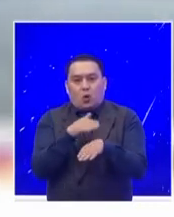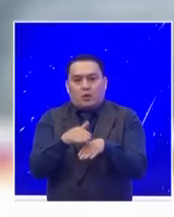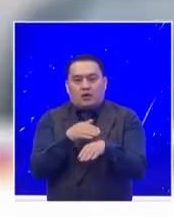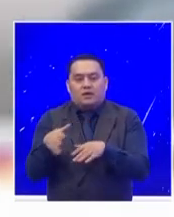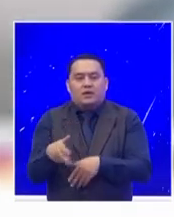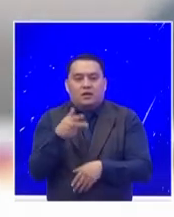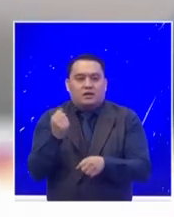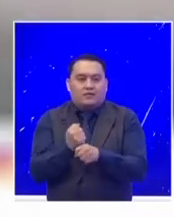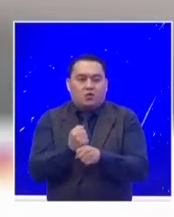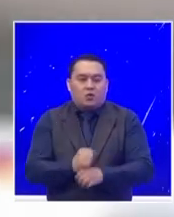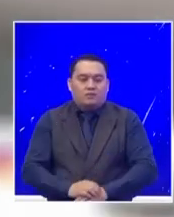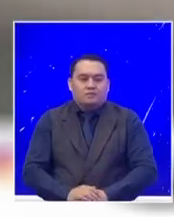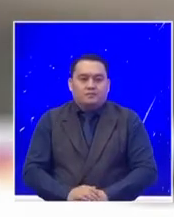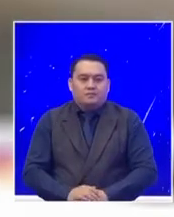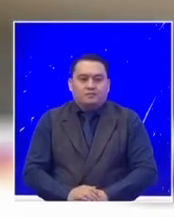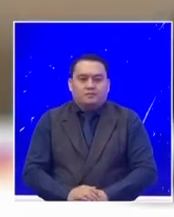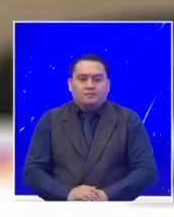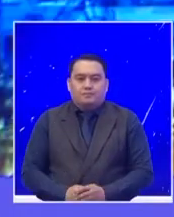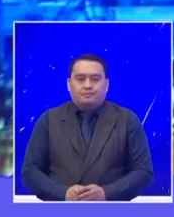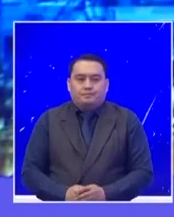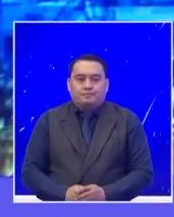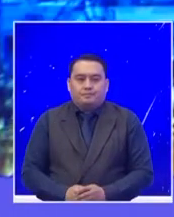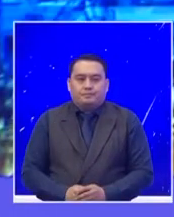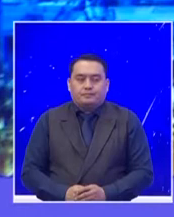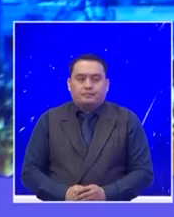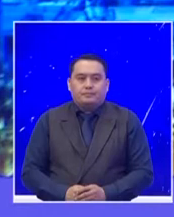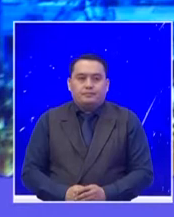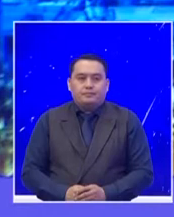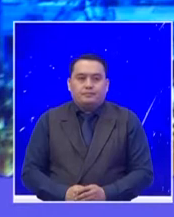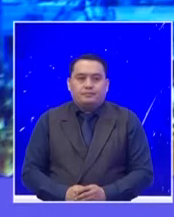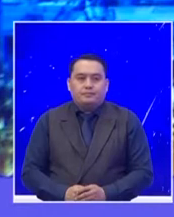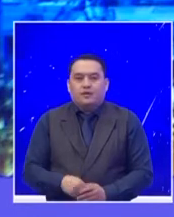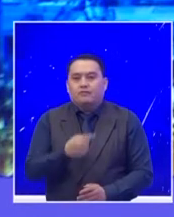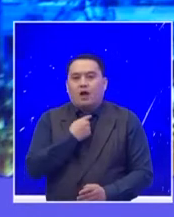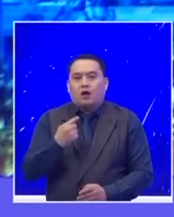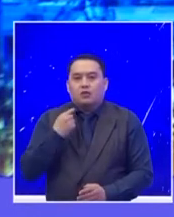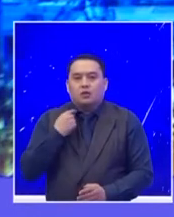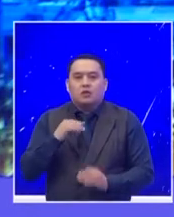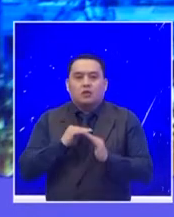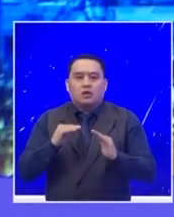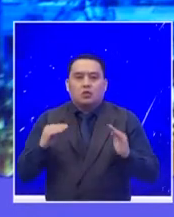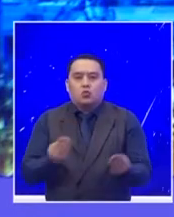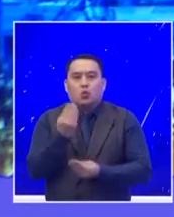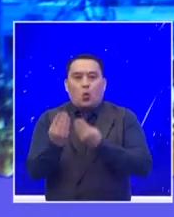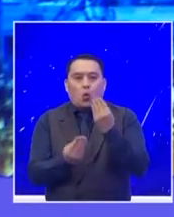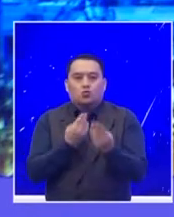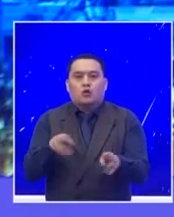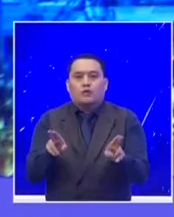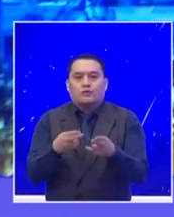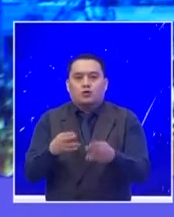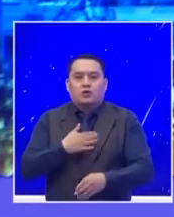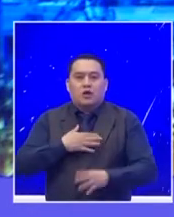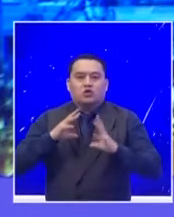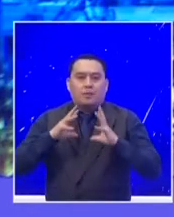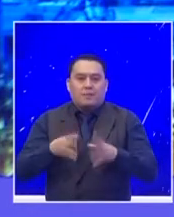видео. На дворе Масленица. Талдыкурганский детско-юношеский клуб «Наш